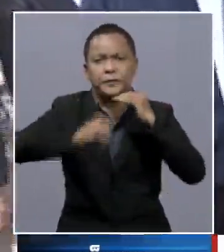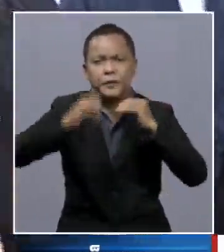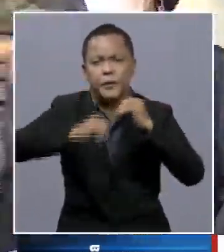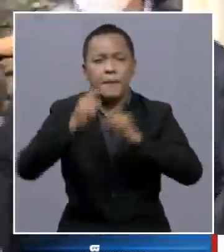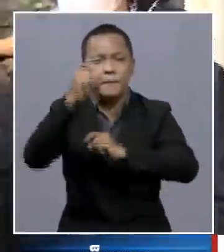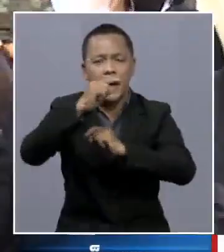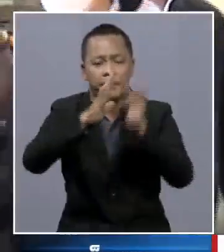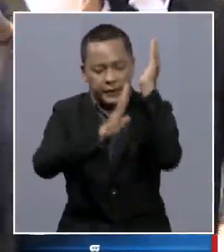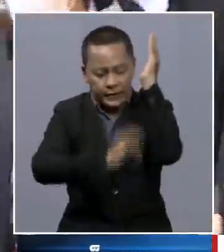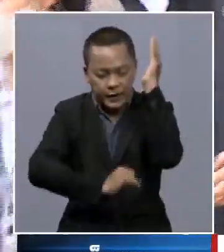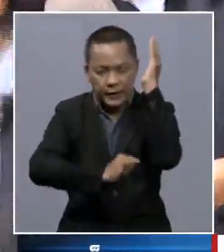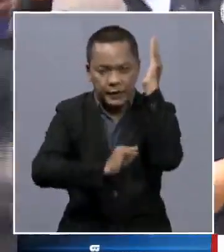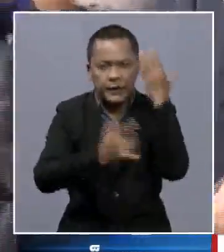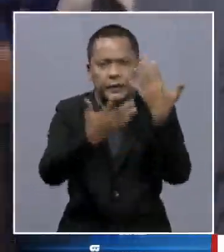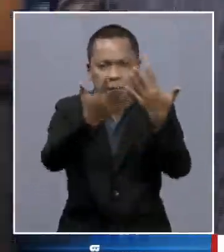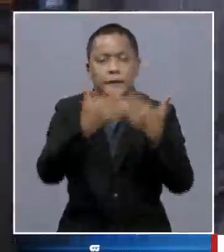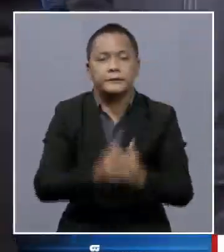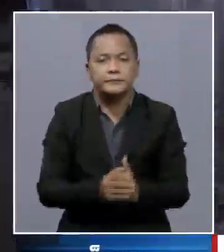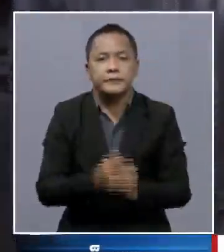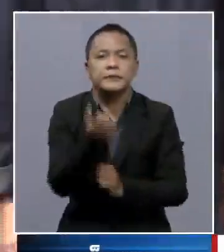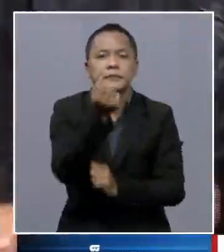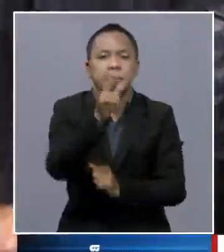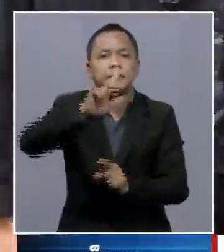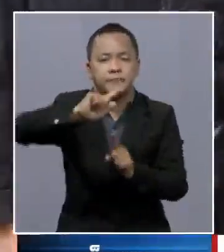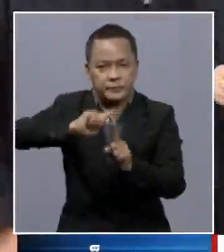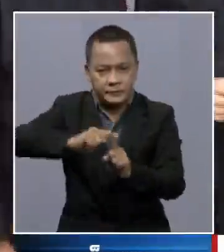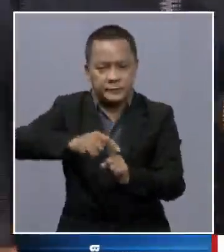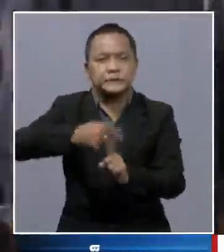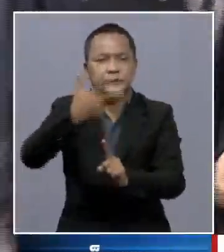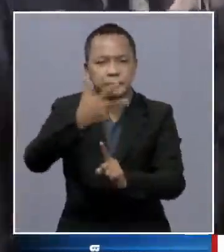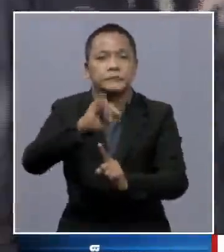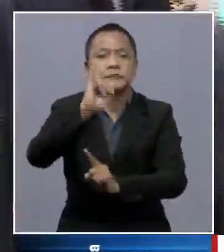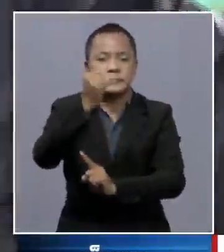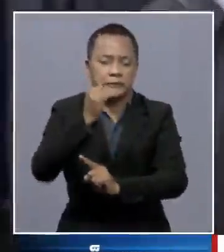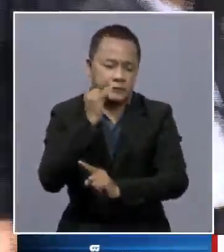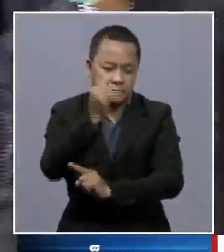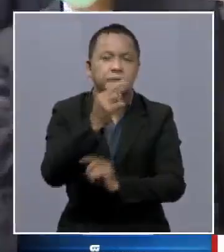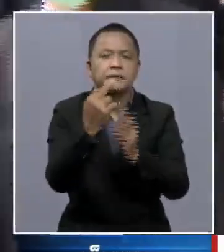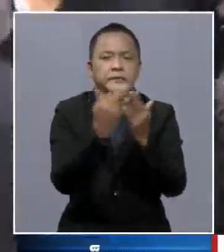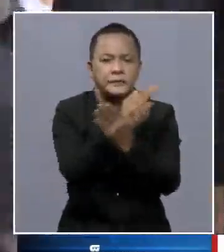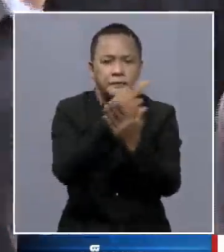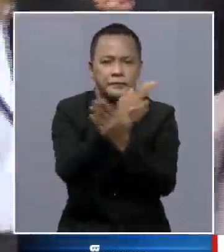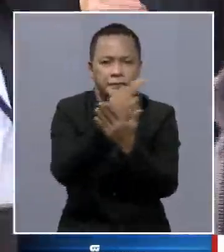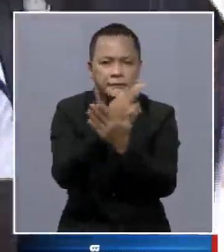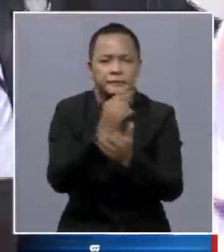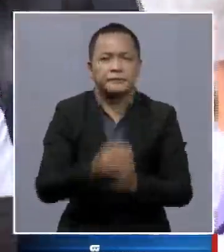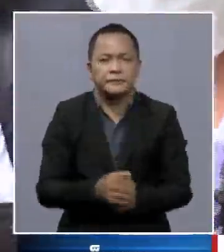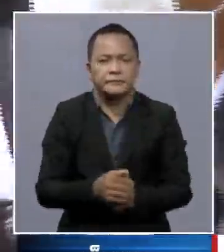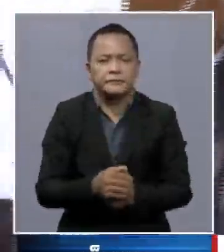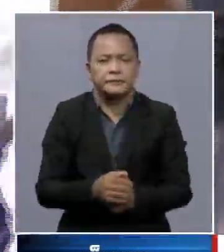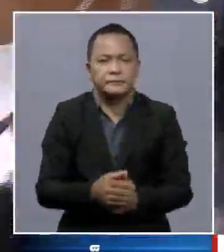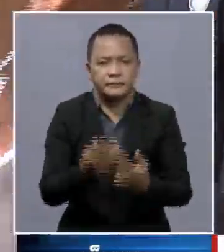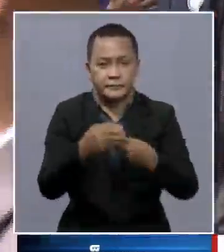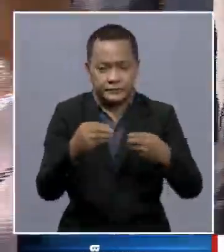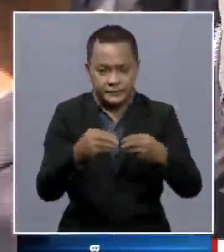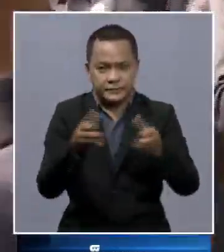่งบ่ายก็จะไปยะหล่าแล้วก็ 13 มีนาคมวัจันธ์ว่จะลพ้นทจหวดราชชะบุรีใ